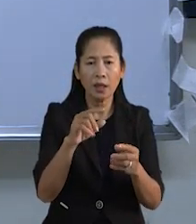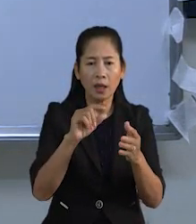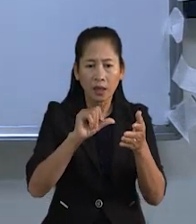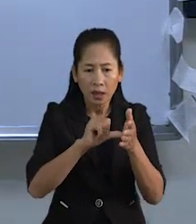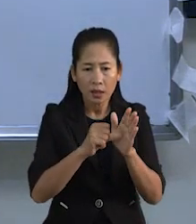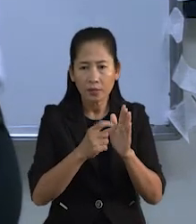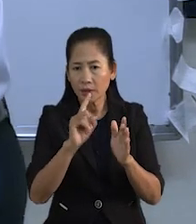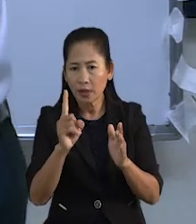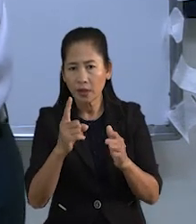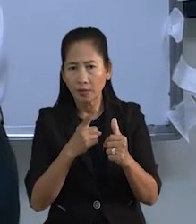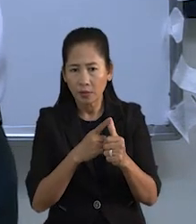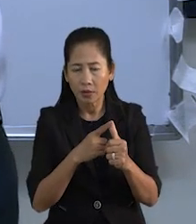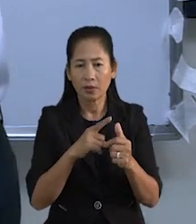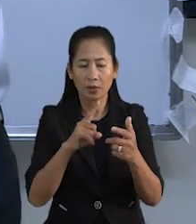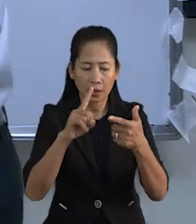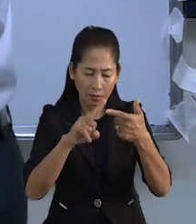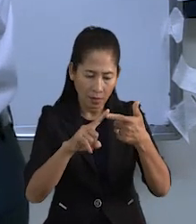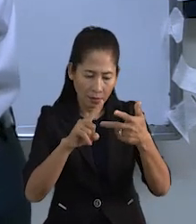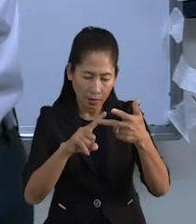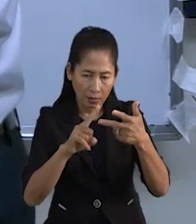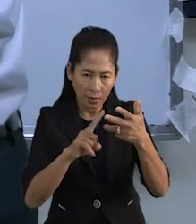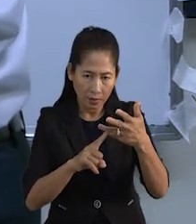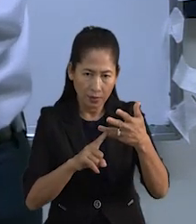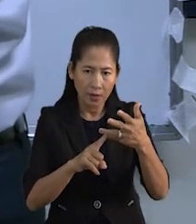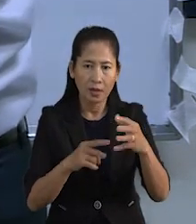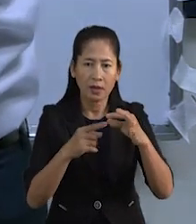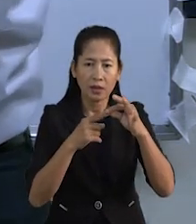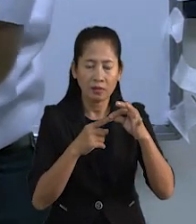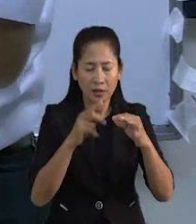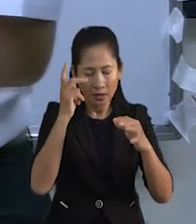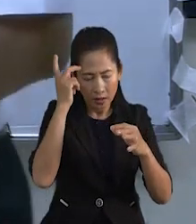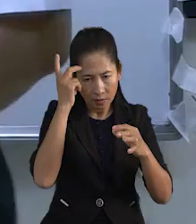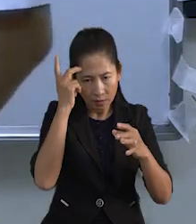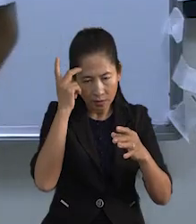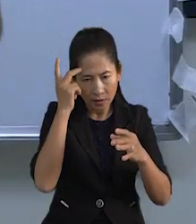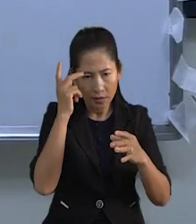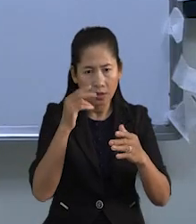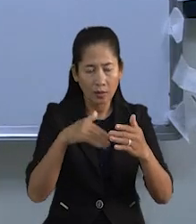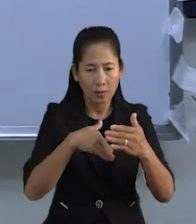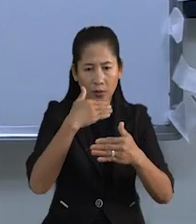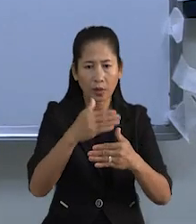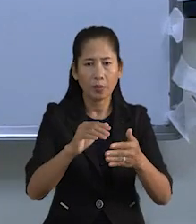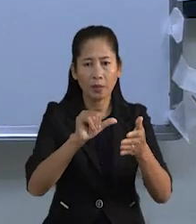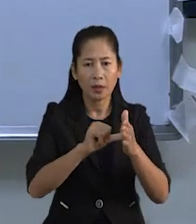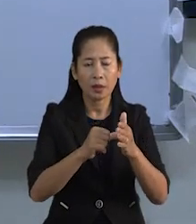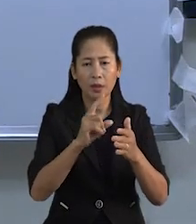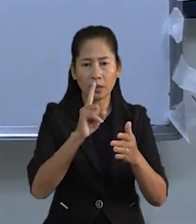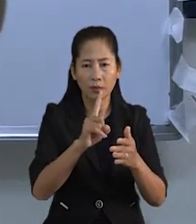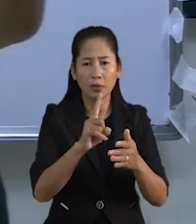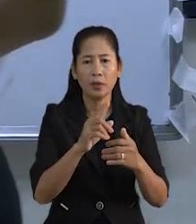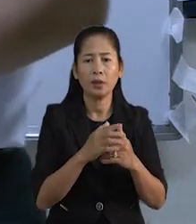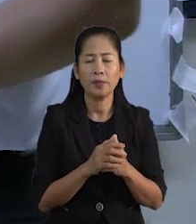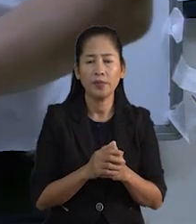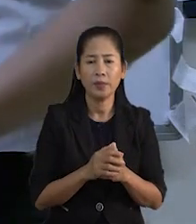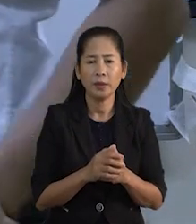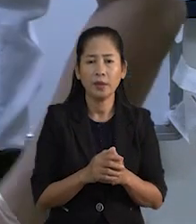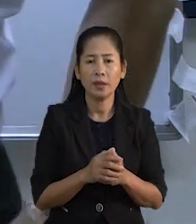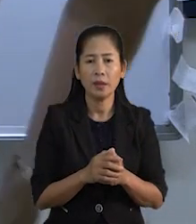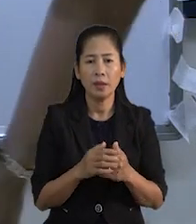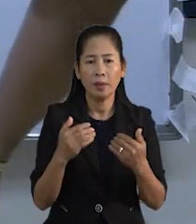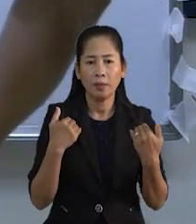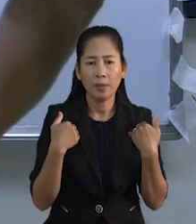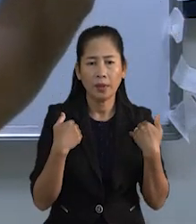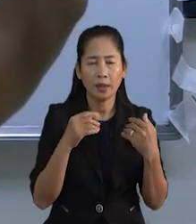មសារណាមុនខ្លឹមសារណាក្រោយណាពិសេសកូនគិតមើលណាបន្ទាប់ពីខ្លឹមសារទី1នេះណា